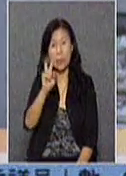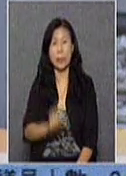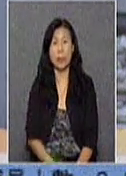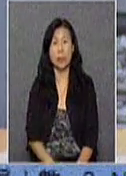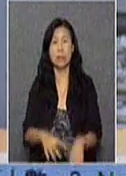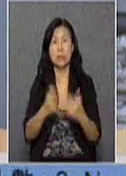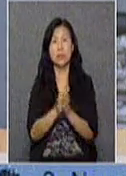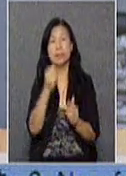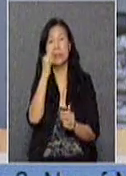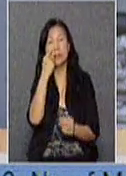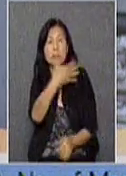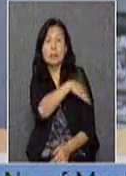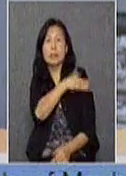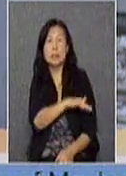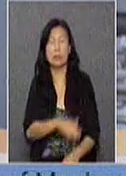冇睇喎，阿主席。